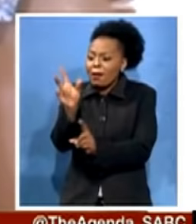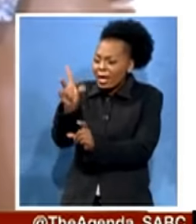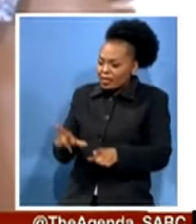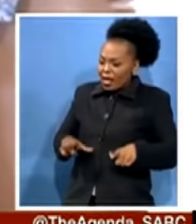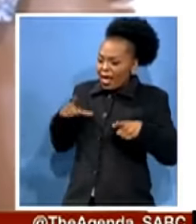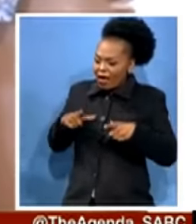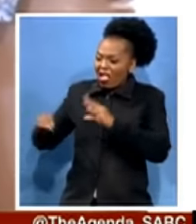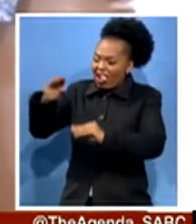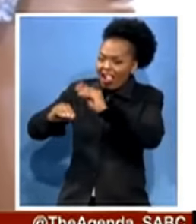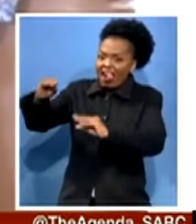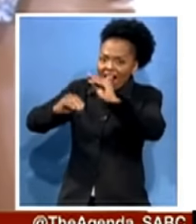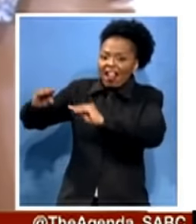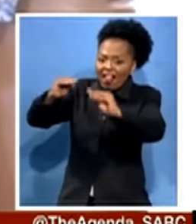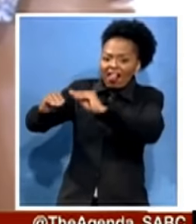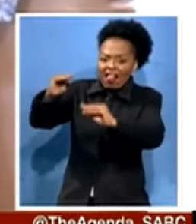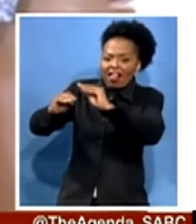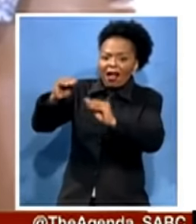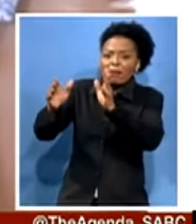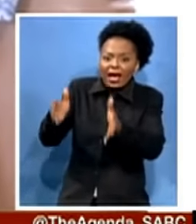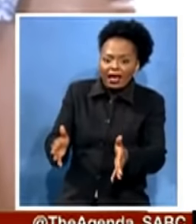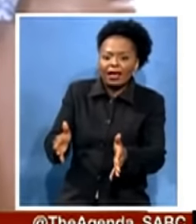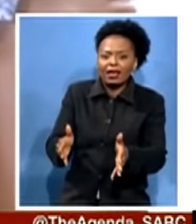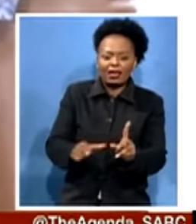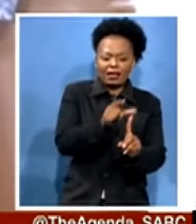bemboze uLindani akasobe wayenza leyo